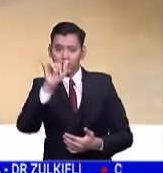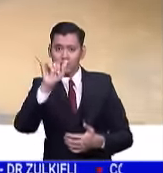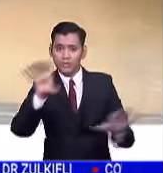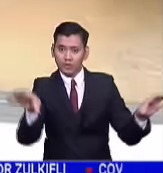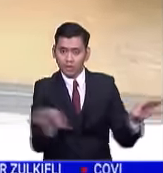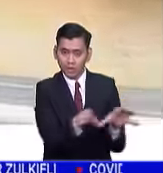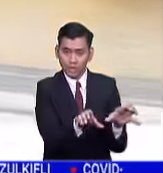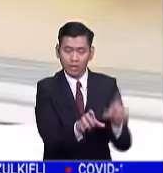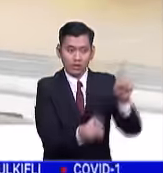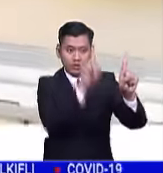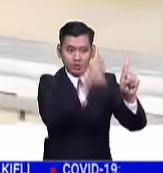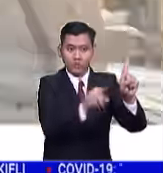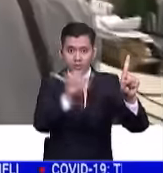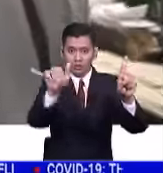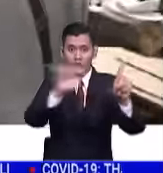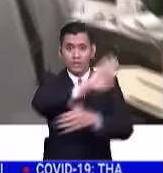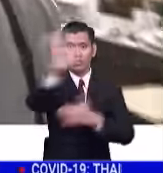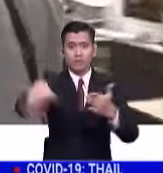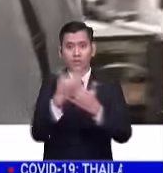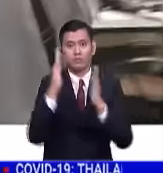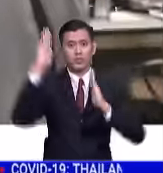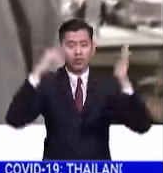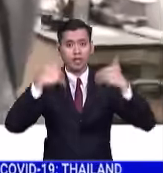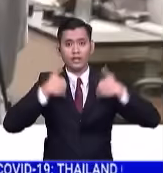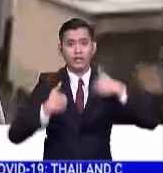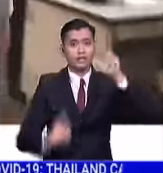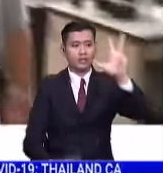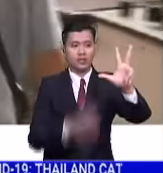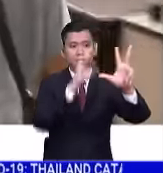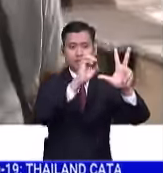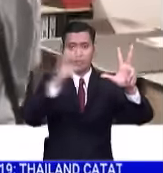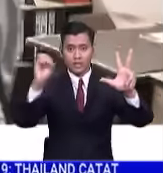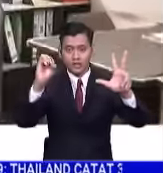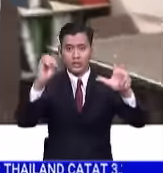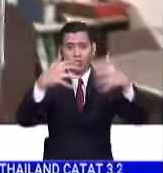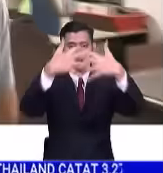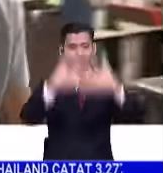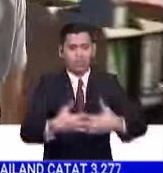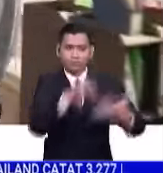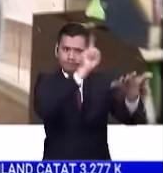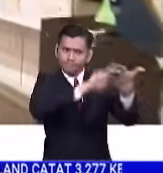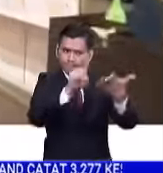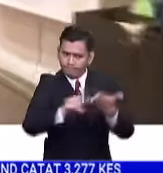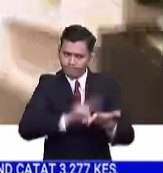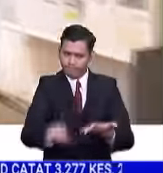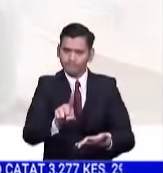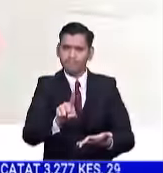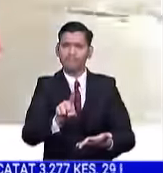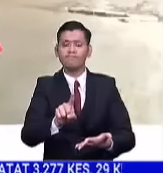lalu, di seluruh negara sekurang-kurangnya 300 premis perkilangan telah diperiksa.